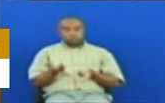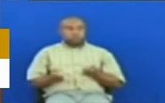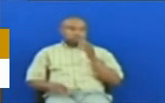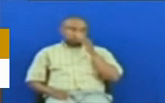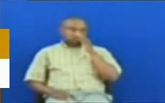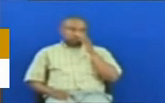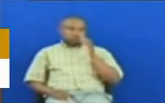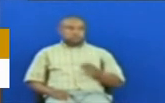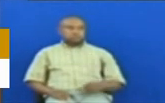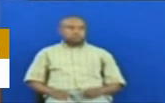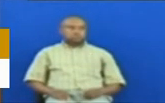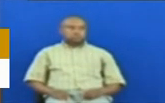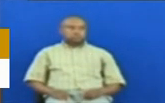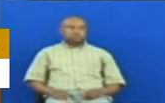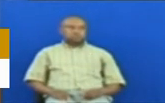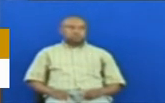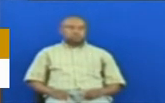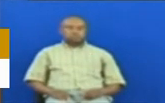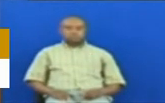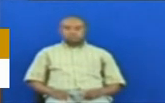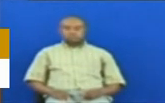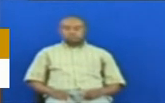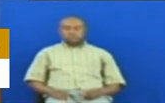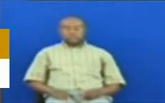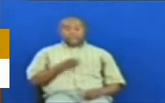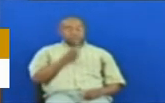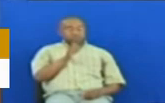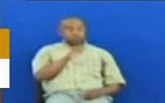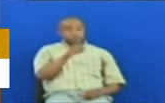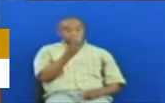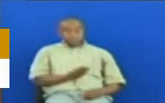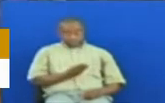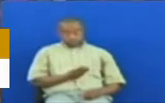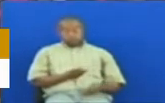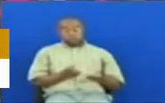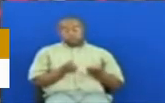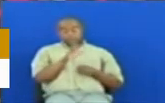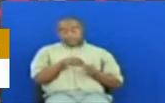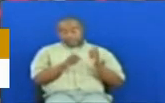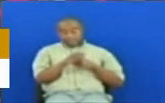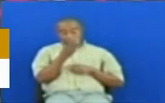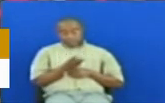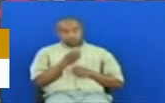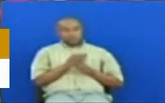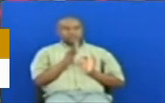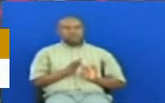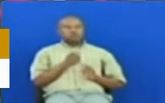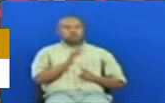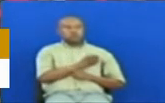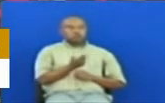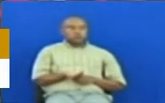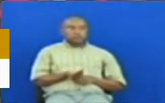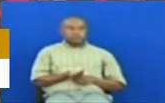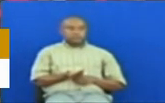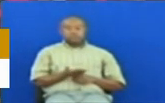Yaani hapo kama after the principle. Principle rotation. Kama tunaamua kuacha rotation. Maana kuna kusema rotation maana ni